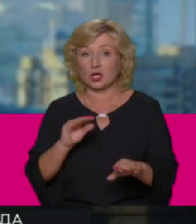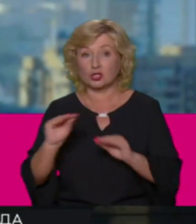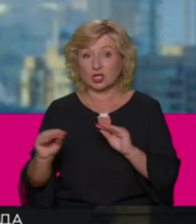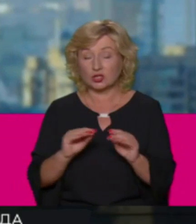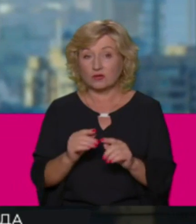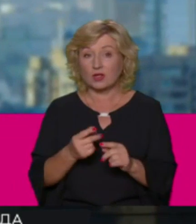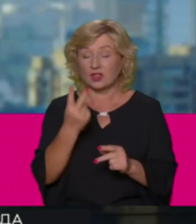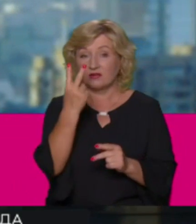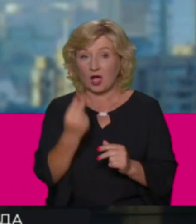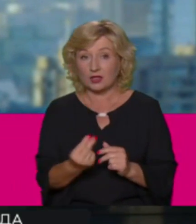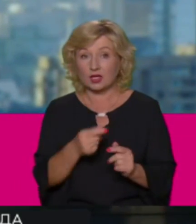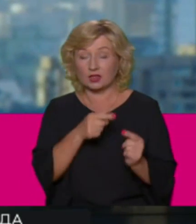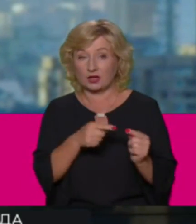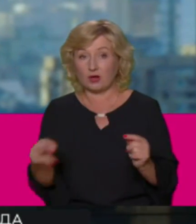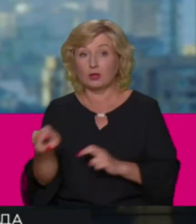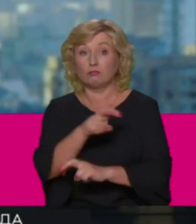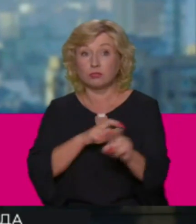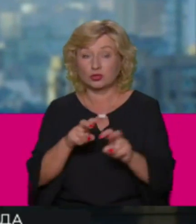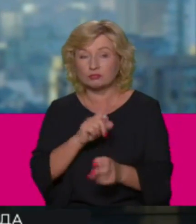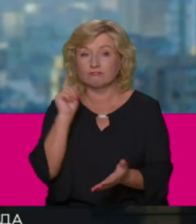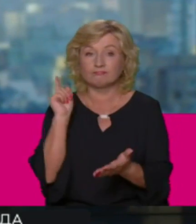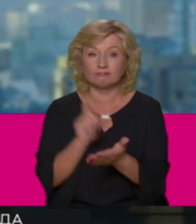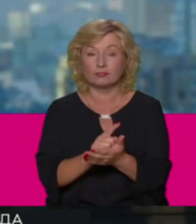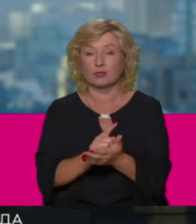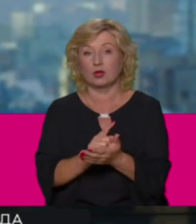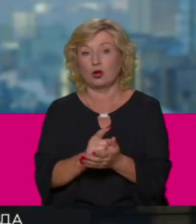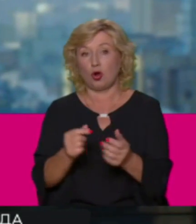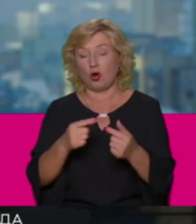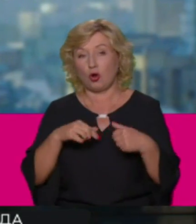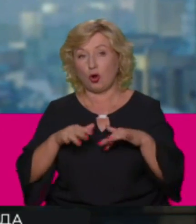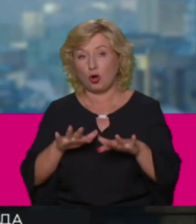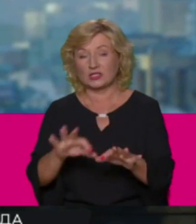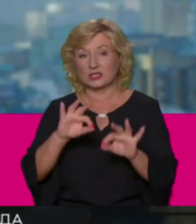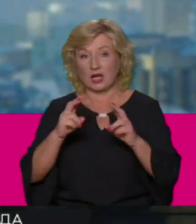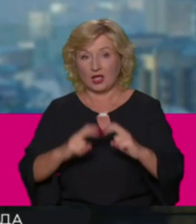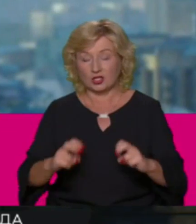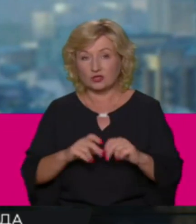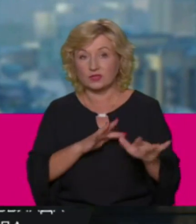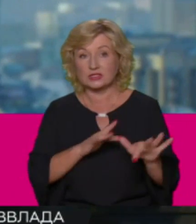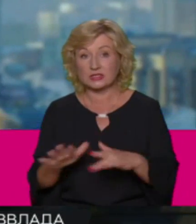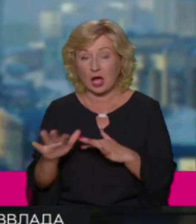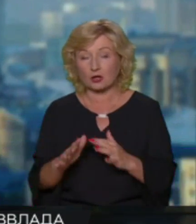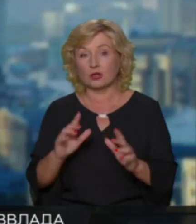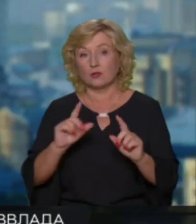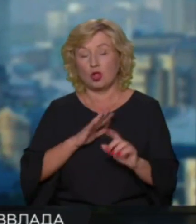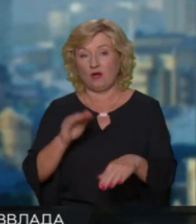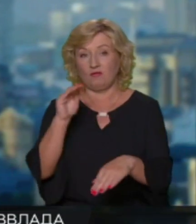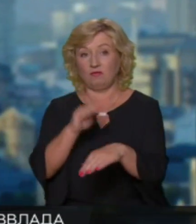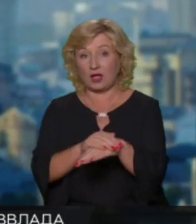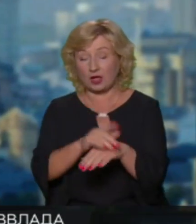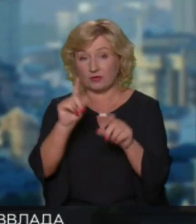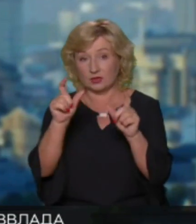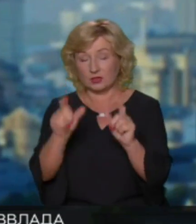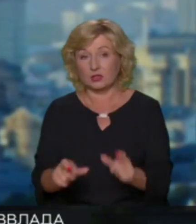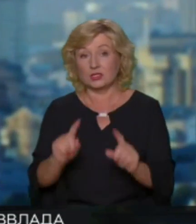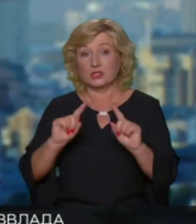2 дні тривали його активні пошуки, і, зрештою, в результаті комплексних оперативно-слідчих заходів його було виявлено і затримано,